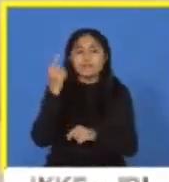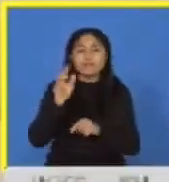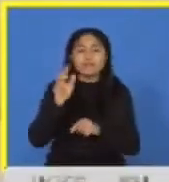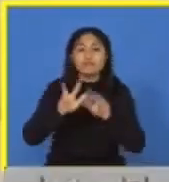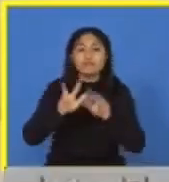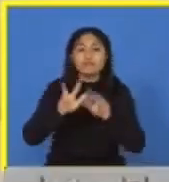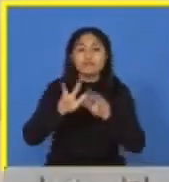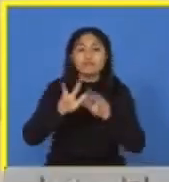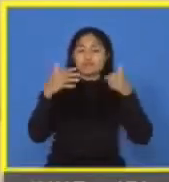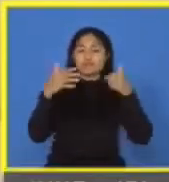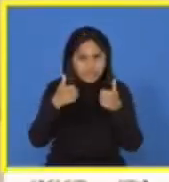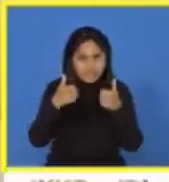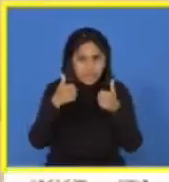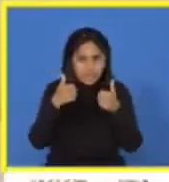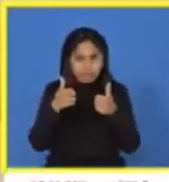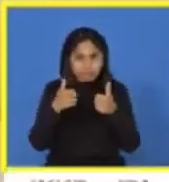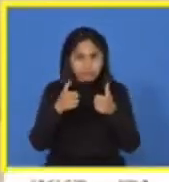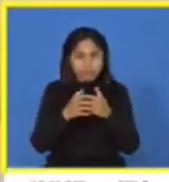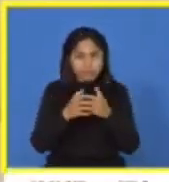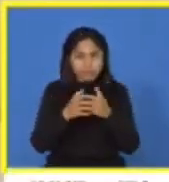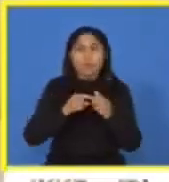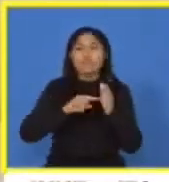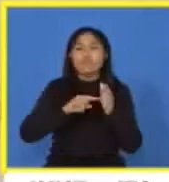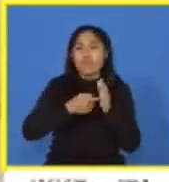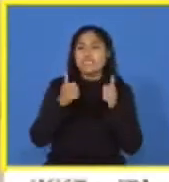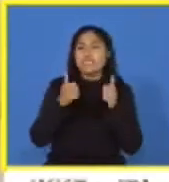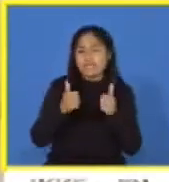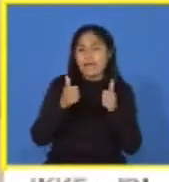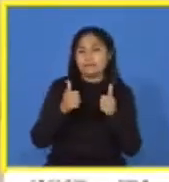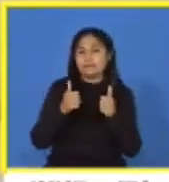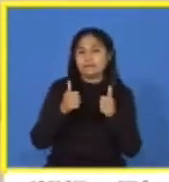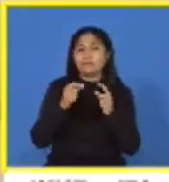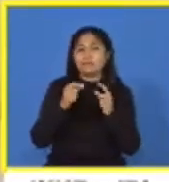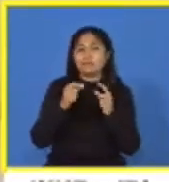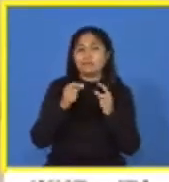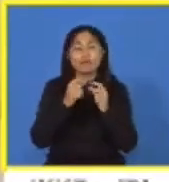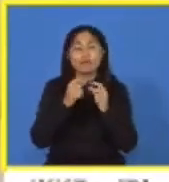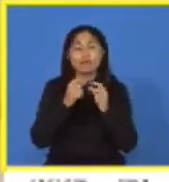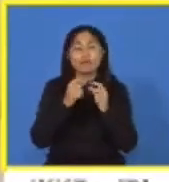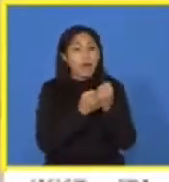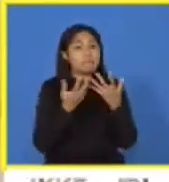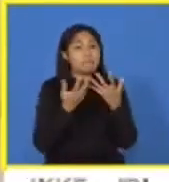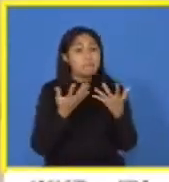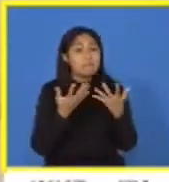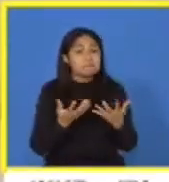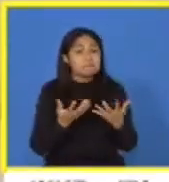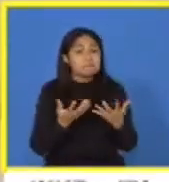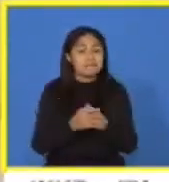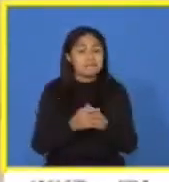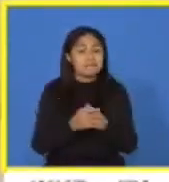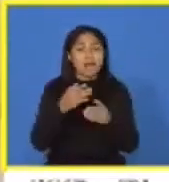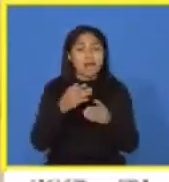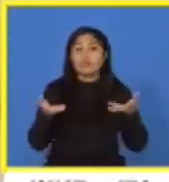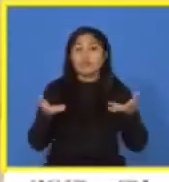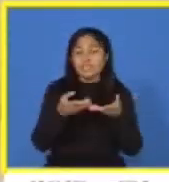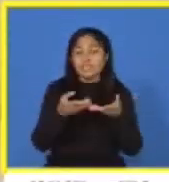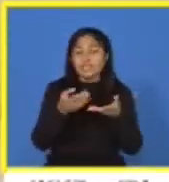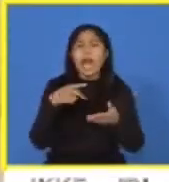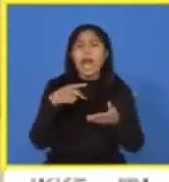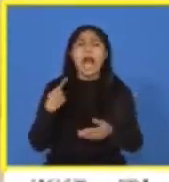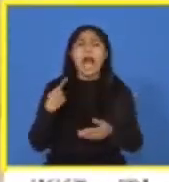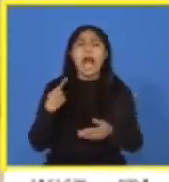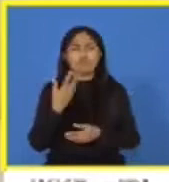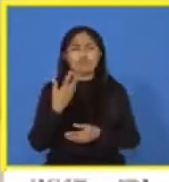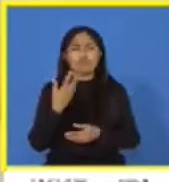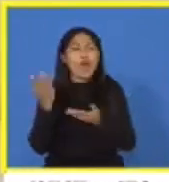sudah mempersiapkan dengan mulai mempersiapkan sarana dan prasarana pendukungnya. Dan berkaitan dengan kondisi tersebut, kami telah